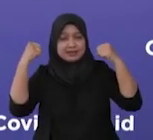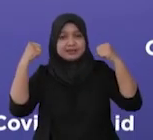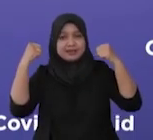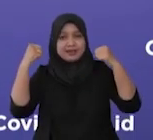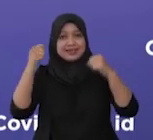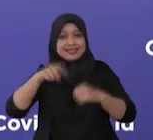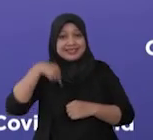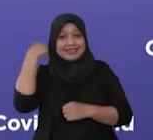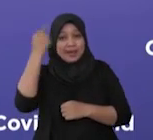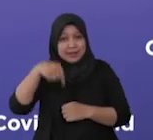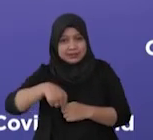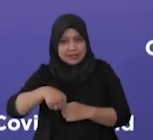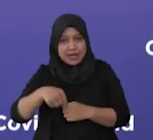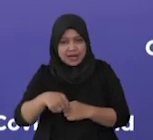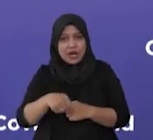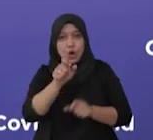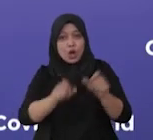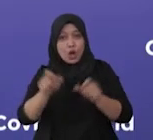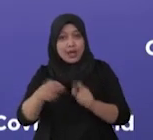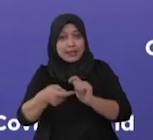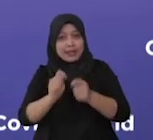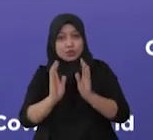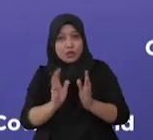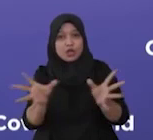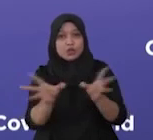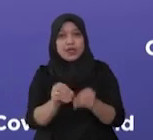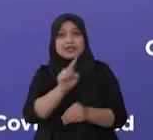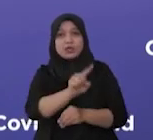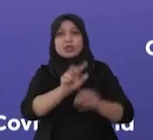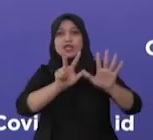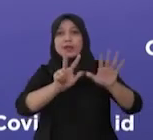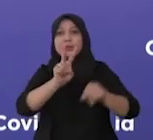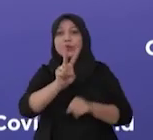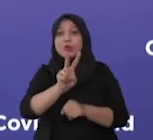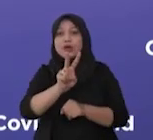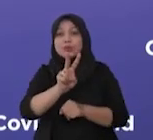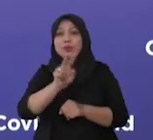sampai dengan hari ini spesimen yang kita periksa adalah 180